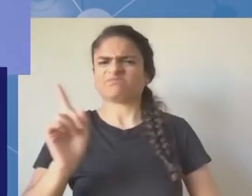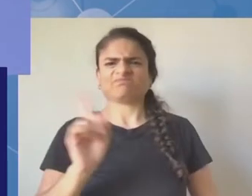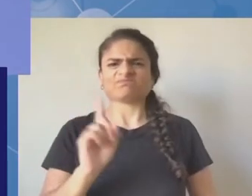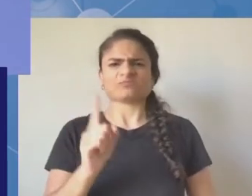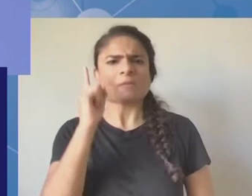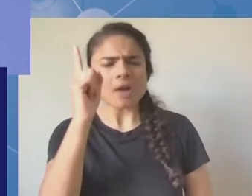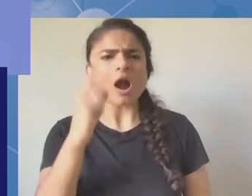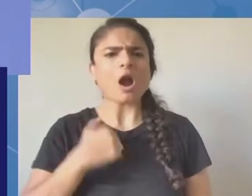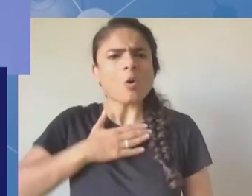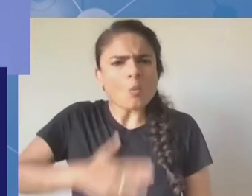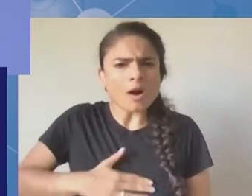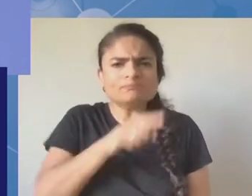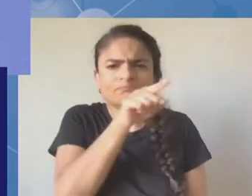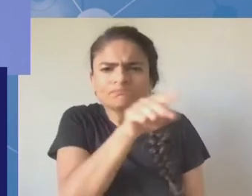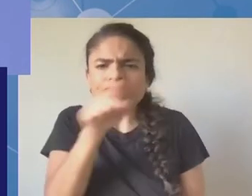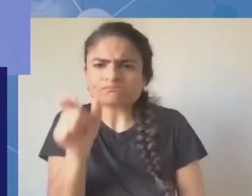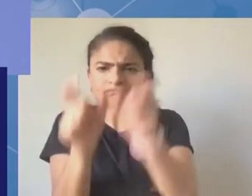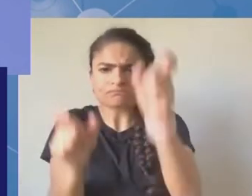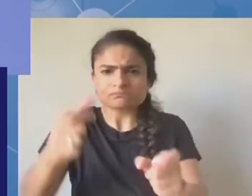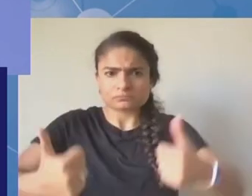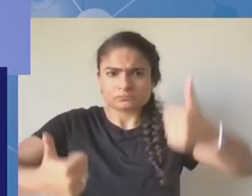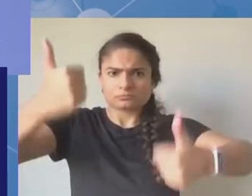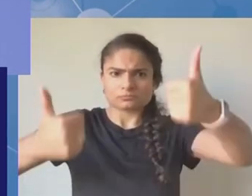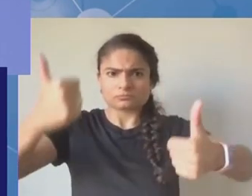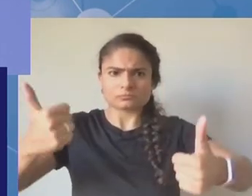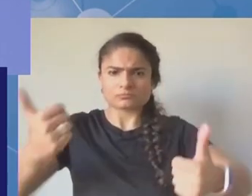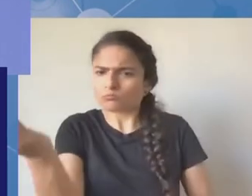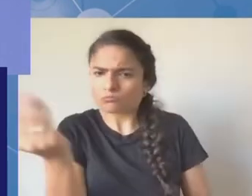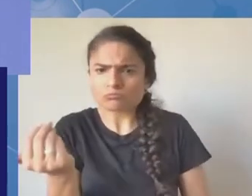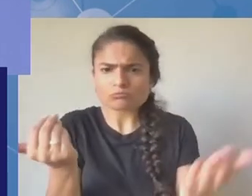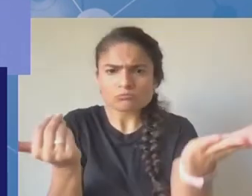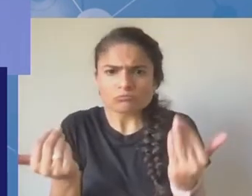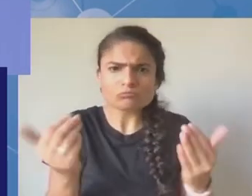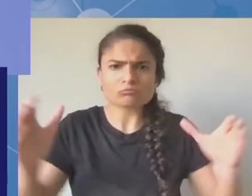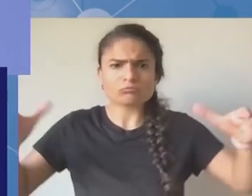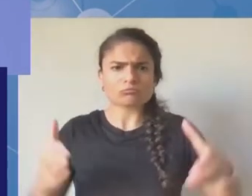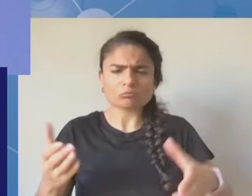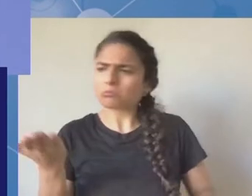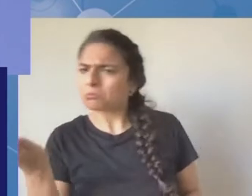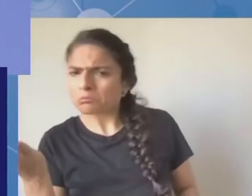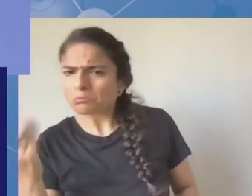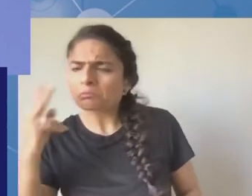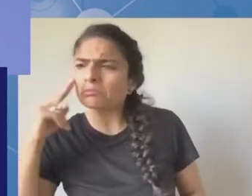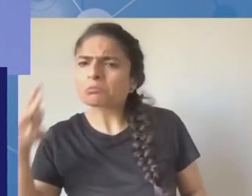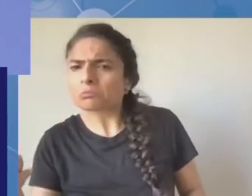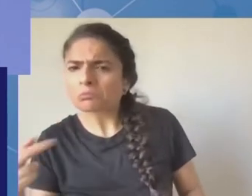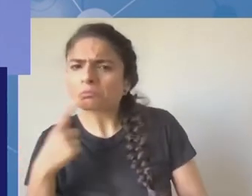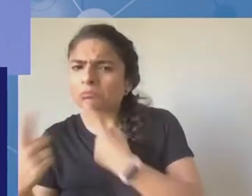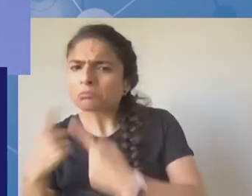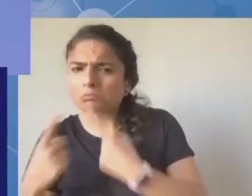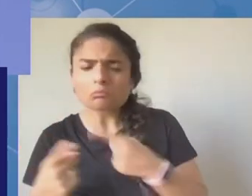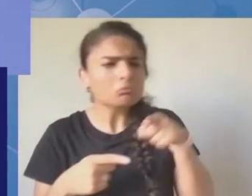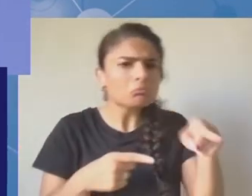نتجنب الإشارة بالأصابع إلى أحد، أو لذلك نحن مع الجميع. معك